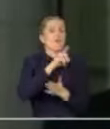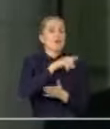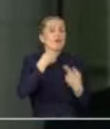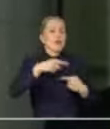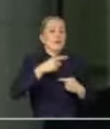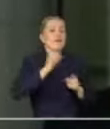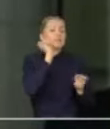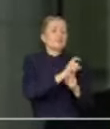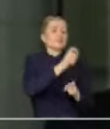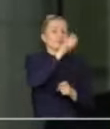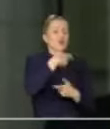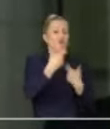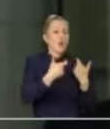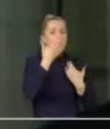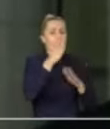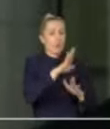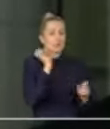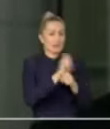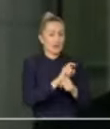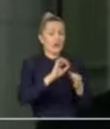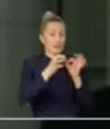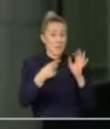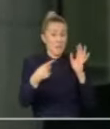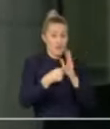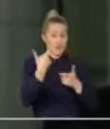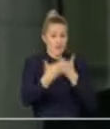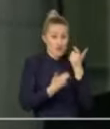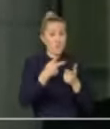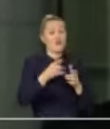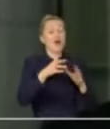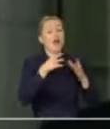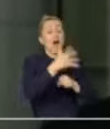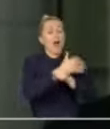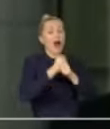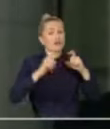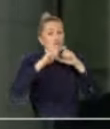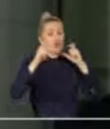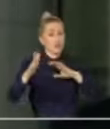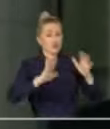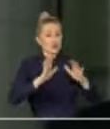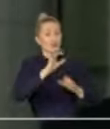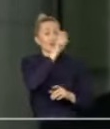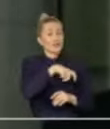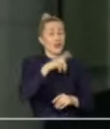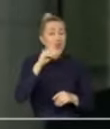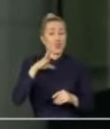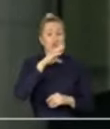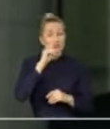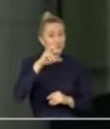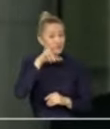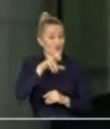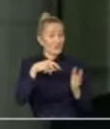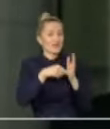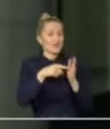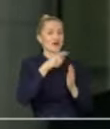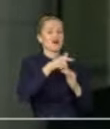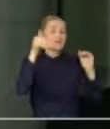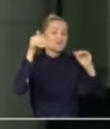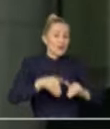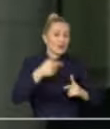ogłoszone postanowienie o przedstawieniu zarzutów. W przypadku zastosowania tymczasowego aresztowania wobec Leszka Czy byłoby możliwym